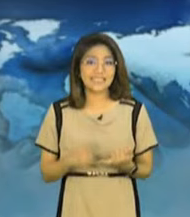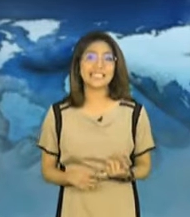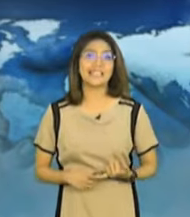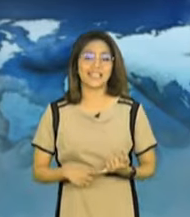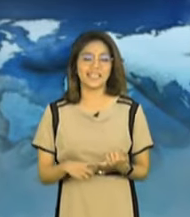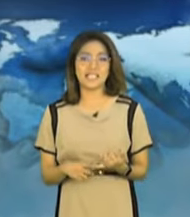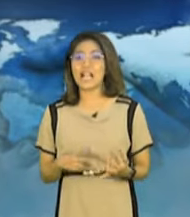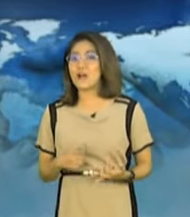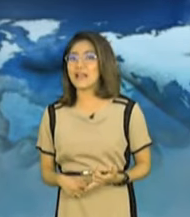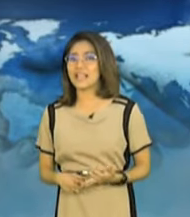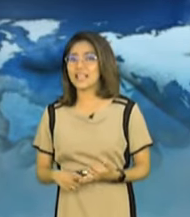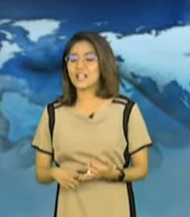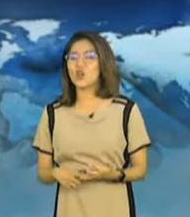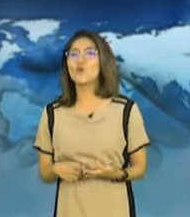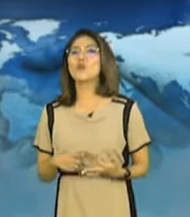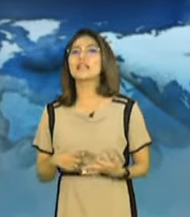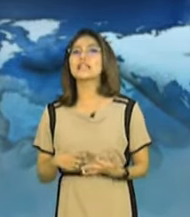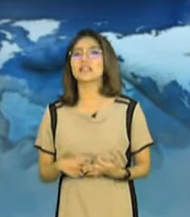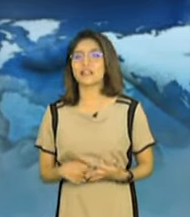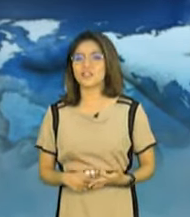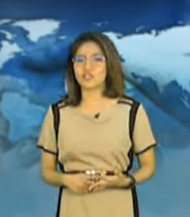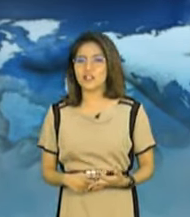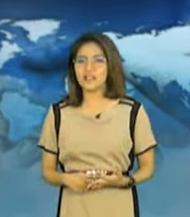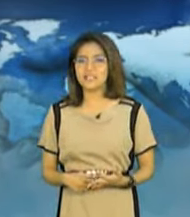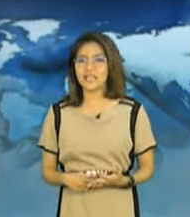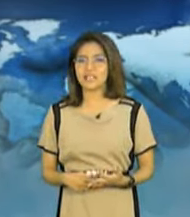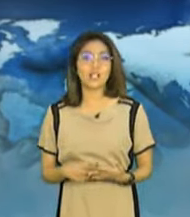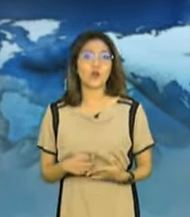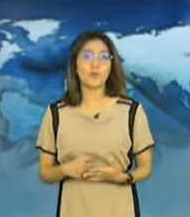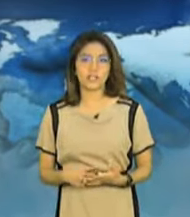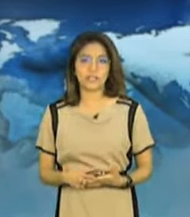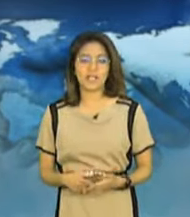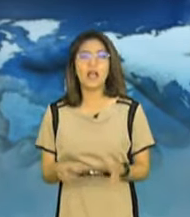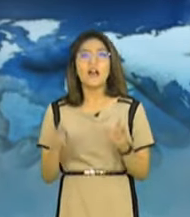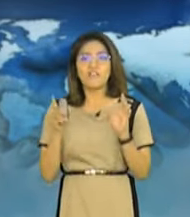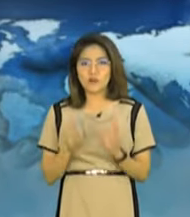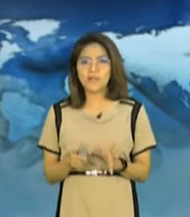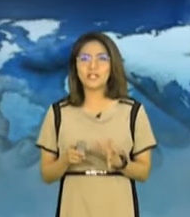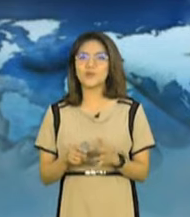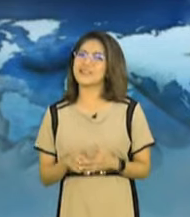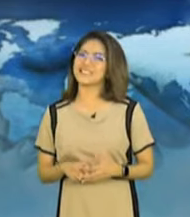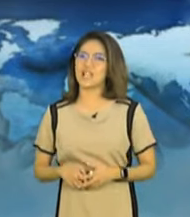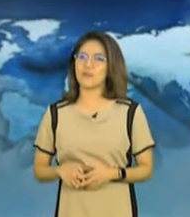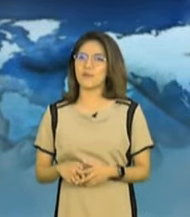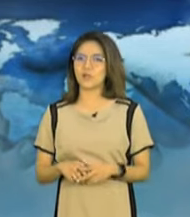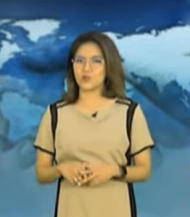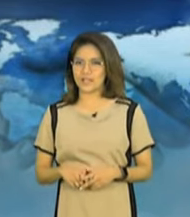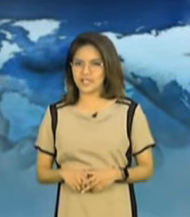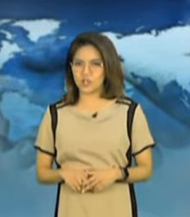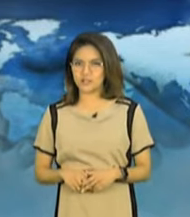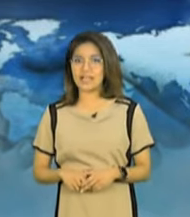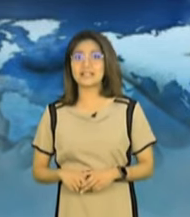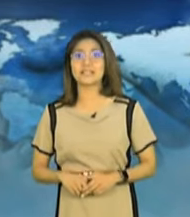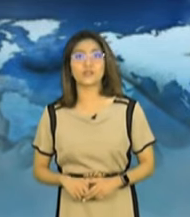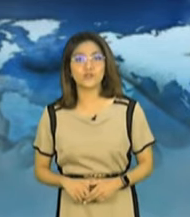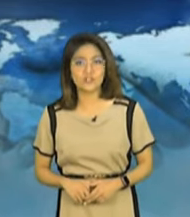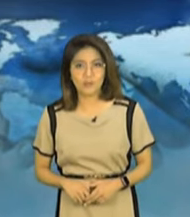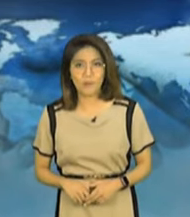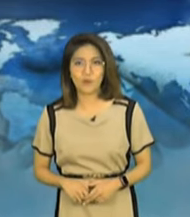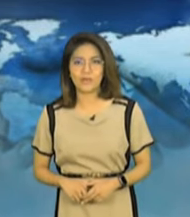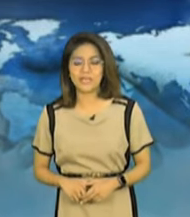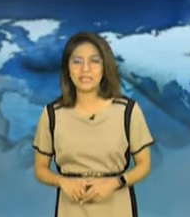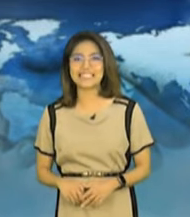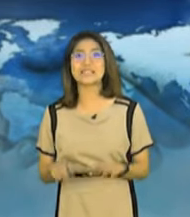tema pertahanan keamanan hubungan internasional dan geopolitik formatnya pun masih sama durasi total